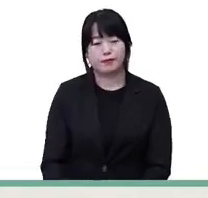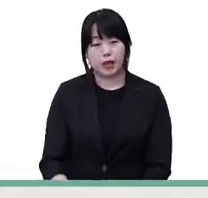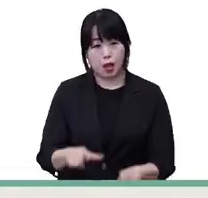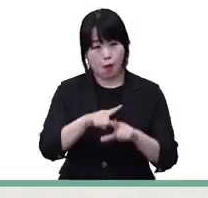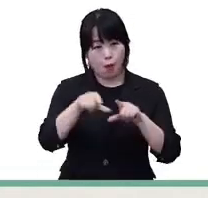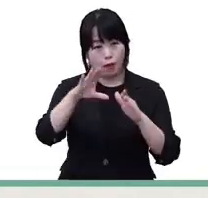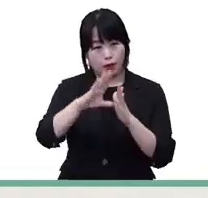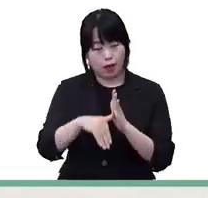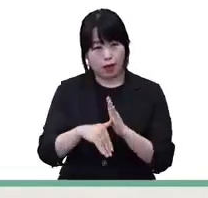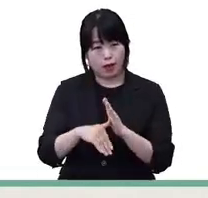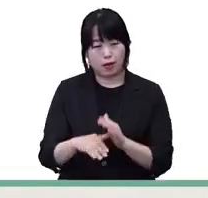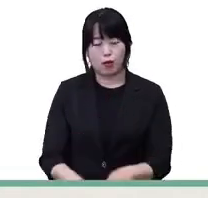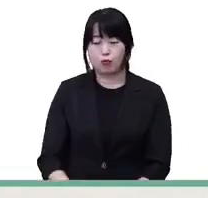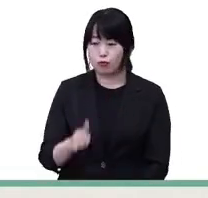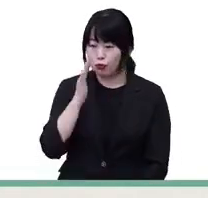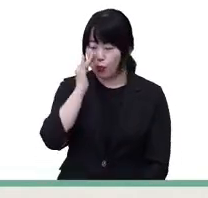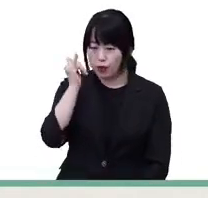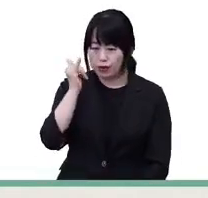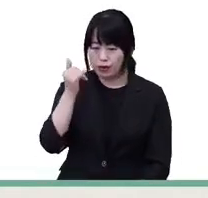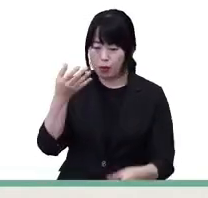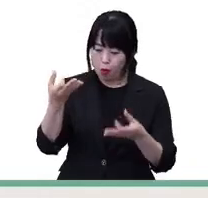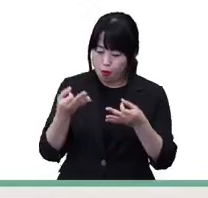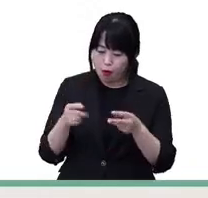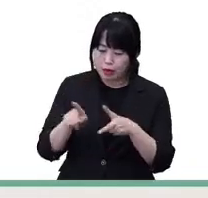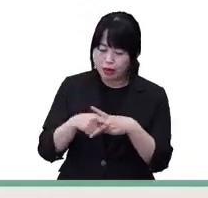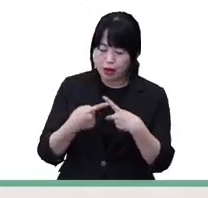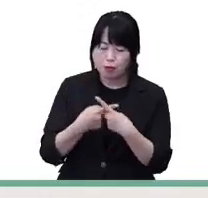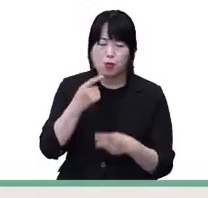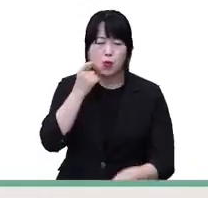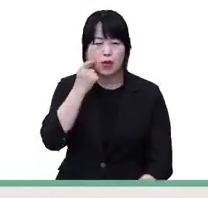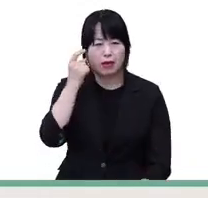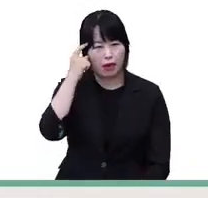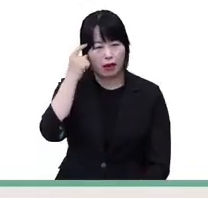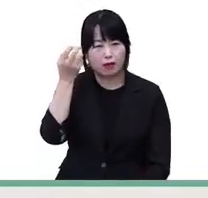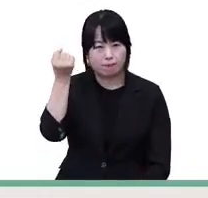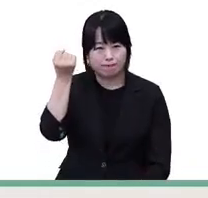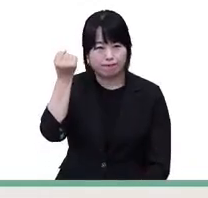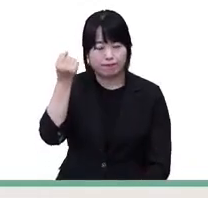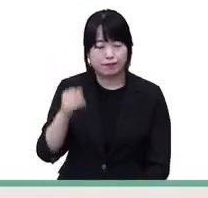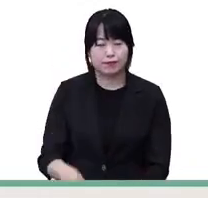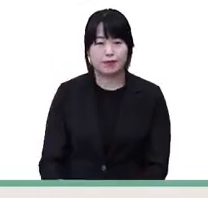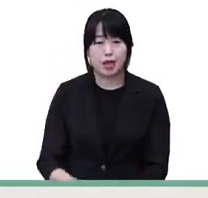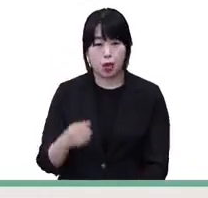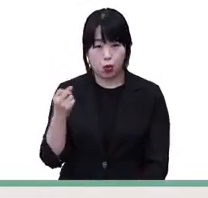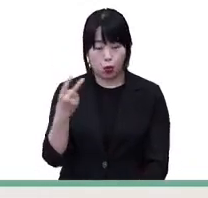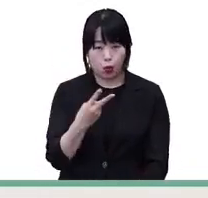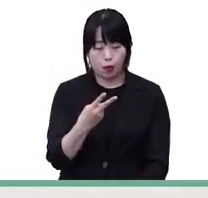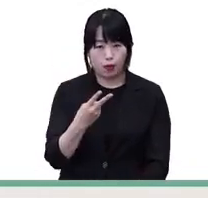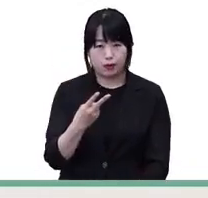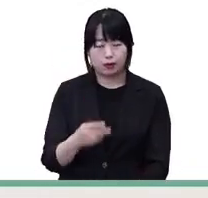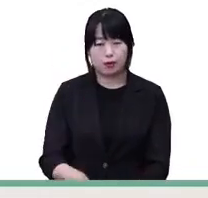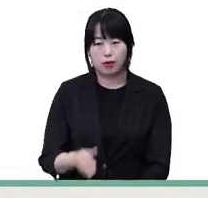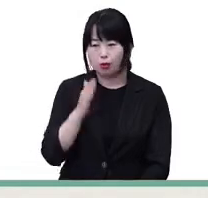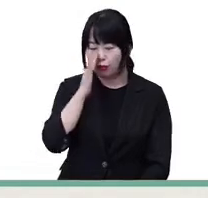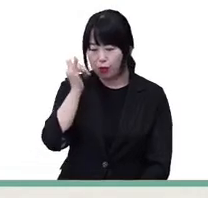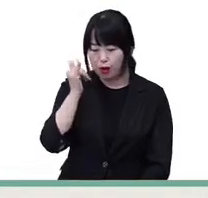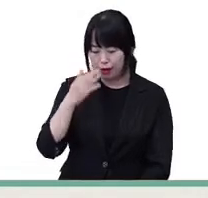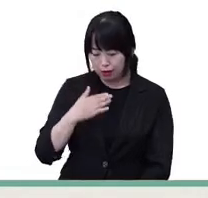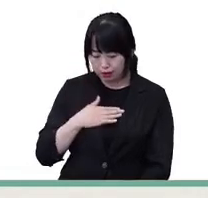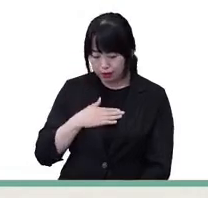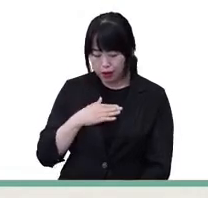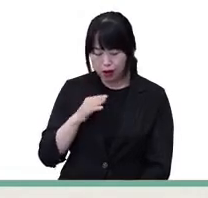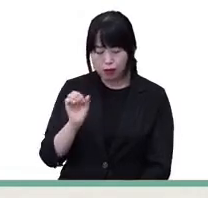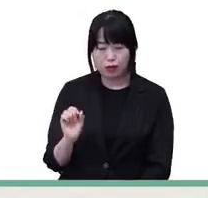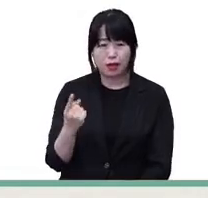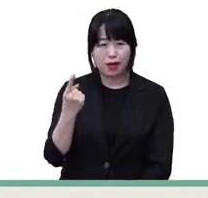평소 부모님들이 나를 잘 이해해 주지 못한다라고 생각한다든지, 또 어떤 경우에는요, 부모가 나 때문에